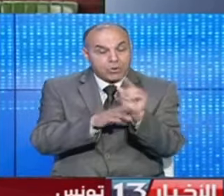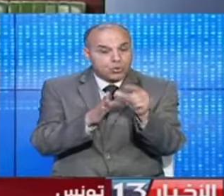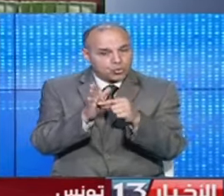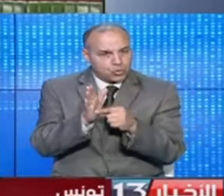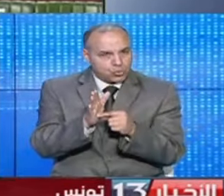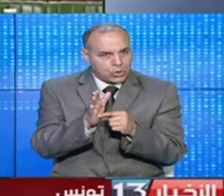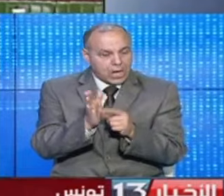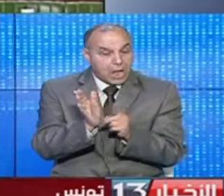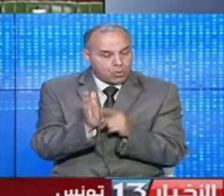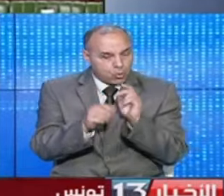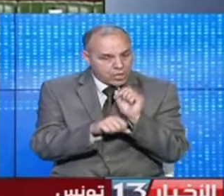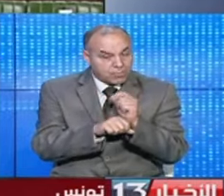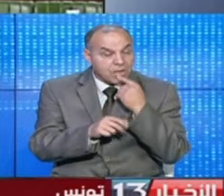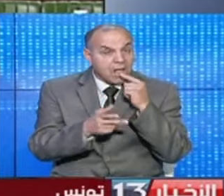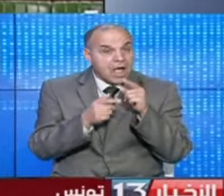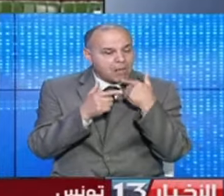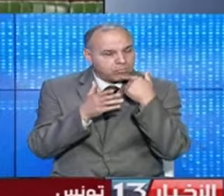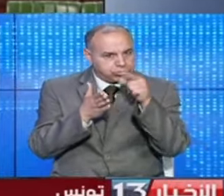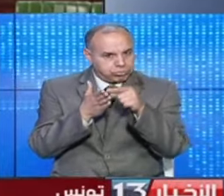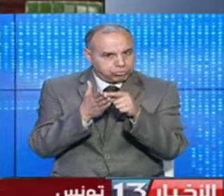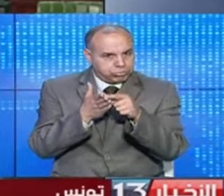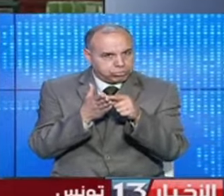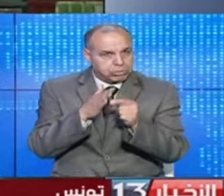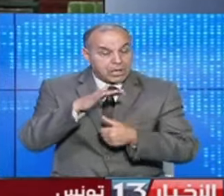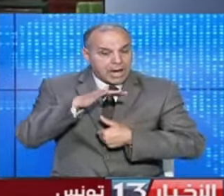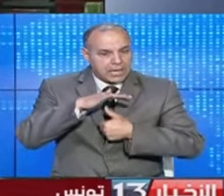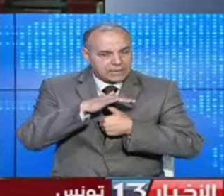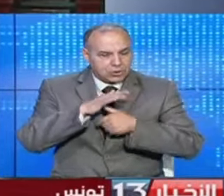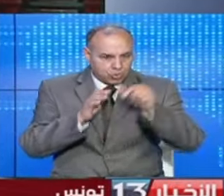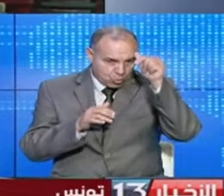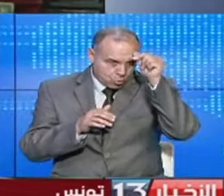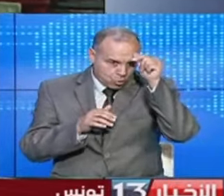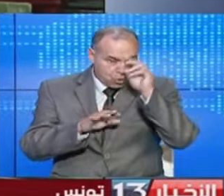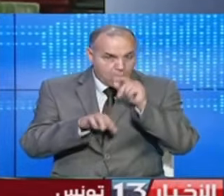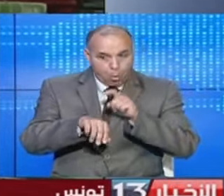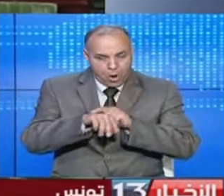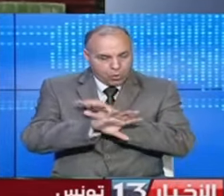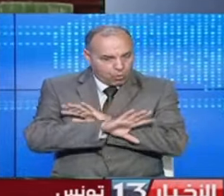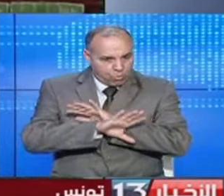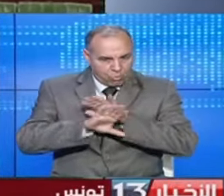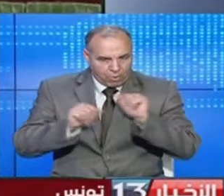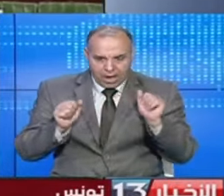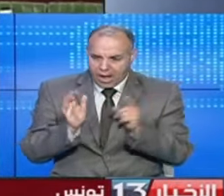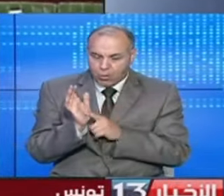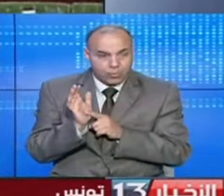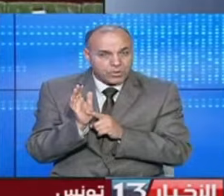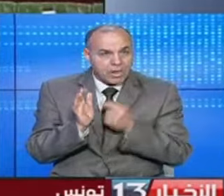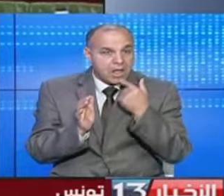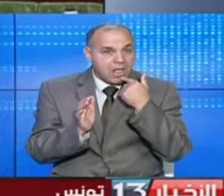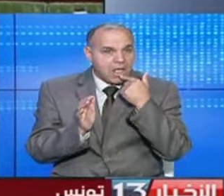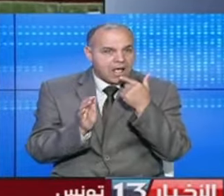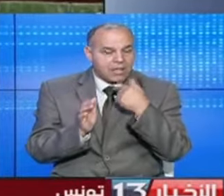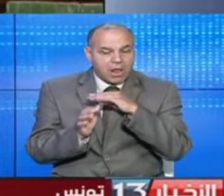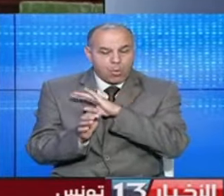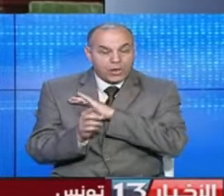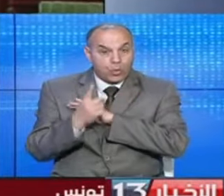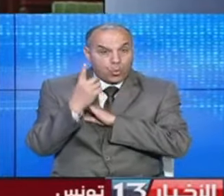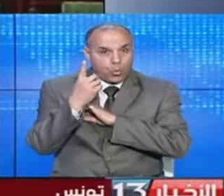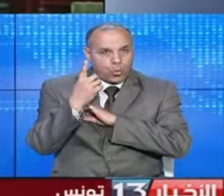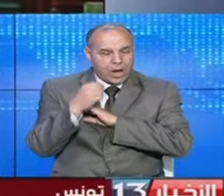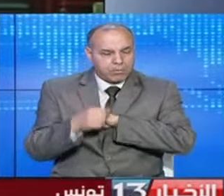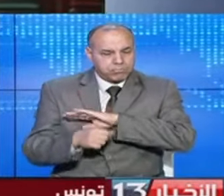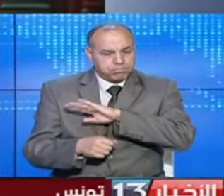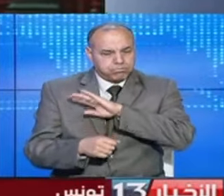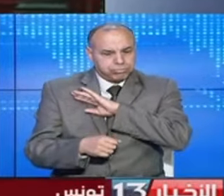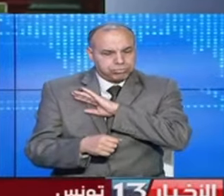دستورية القوانين، التي أشارت إلى أن رئيس الجمهورية وبانتهاء الأجال القانونية يكون الجهة الوحيدة التي تبقى